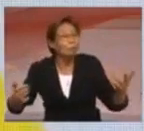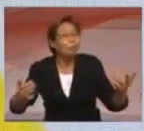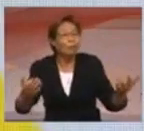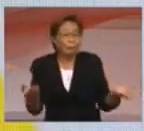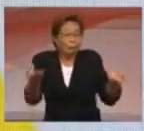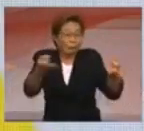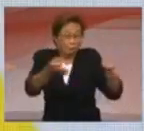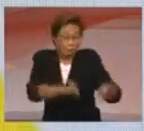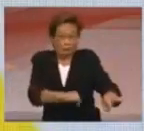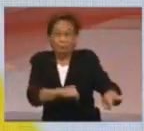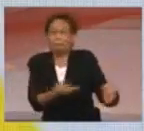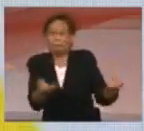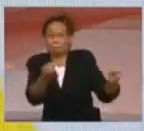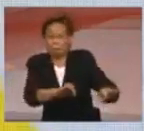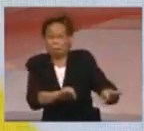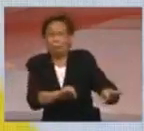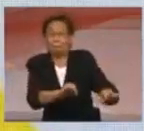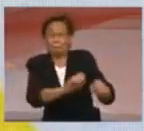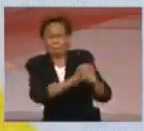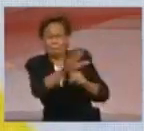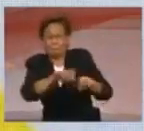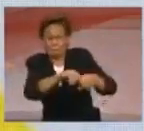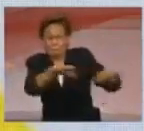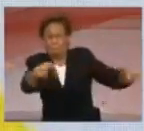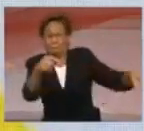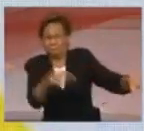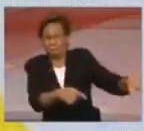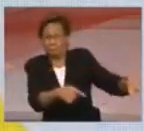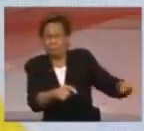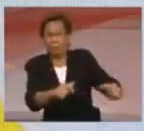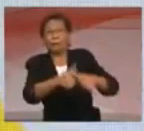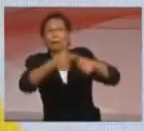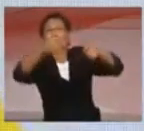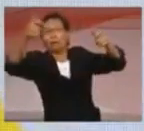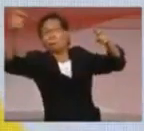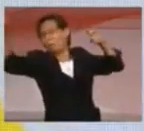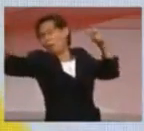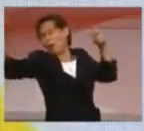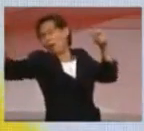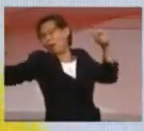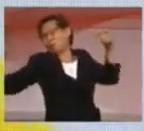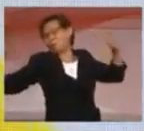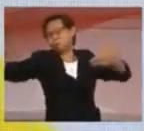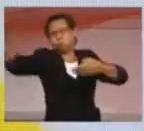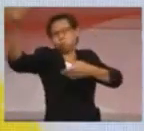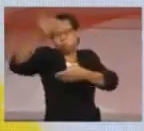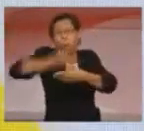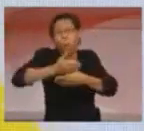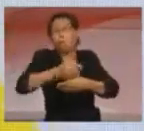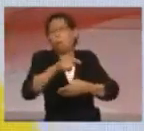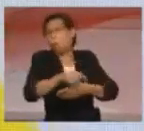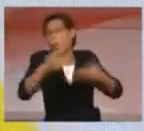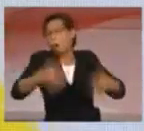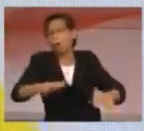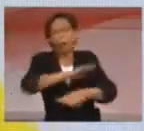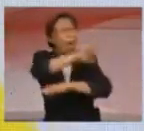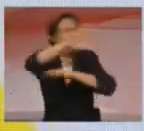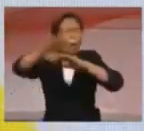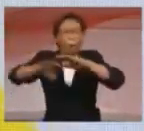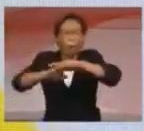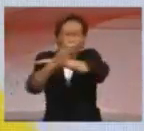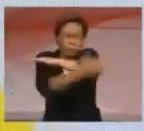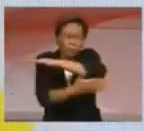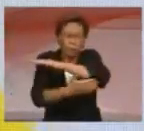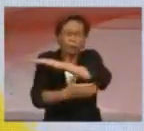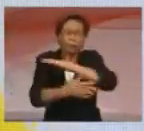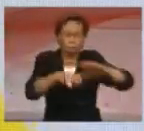Fenomena yang dikenali sebagai The Great Lockdown telah menyaksikan hampir semua negara